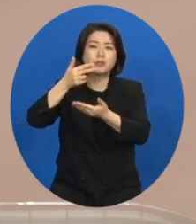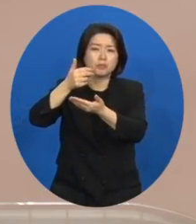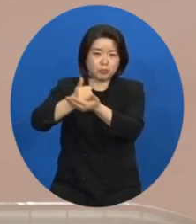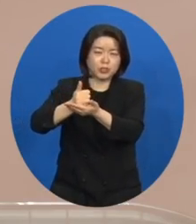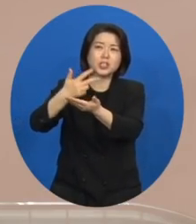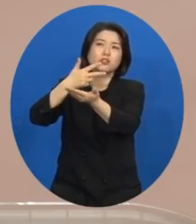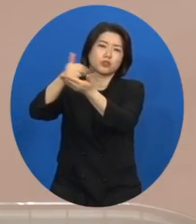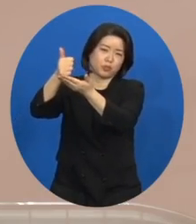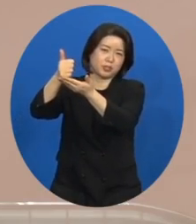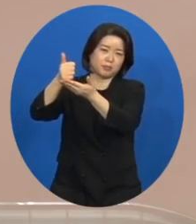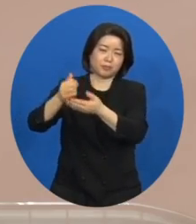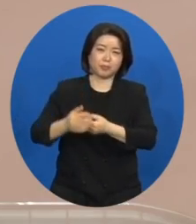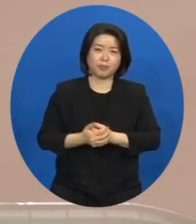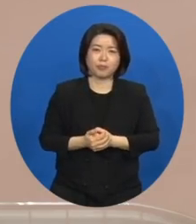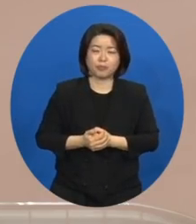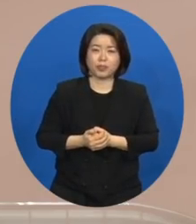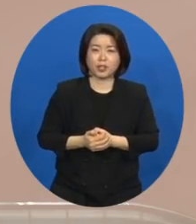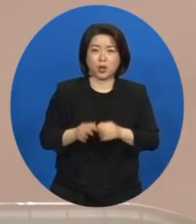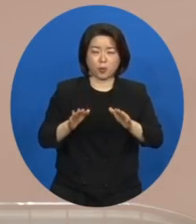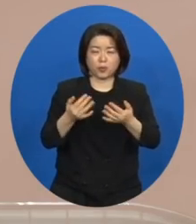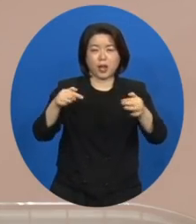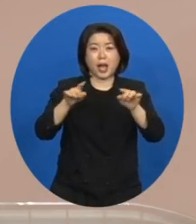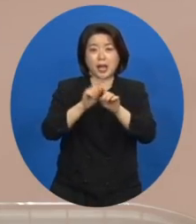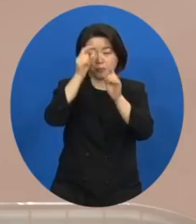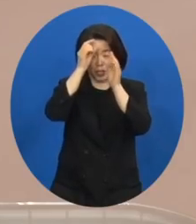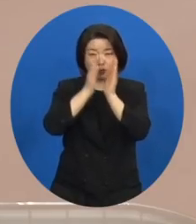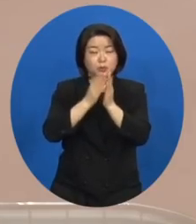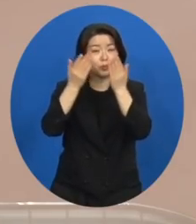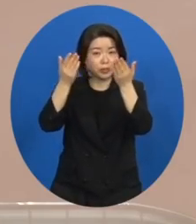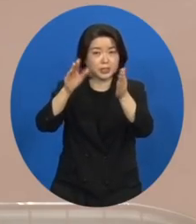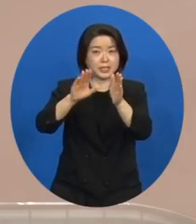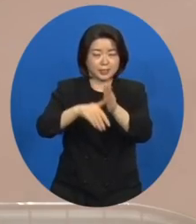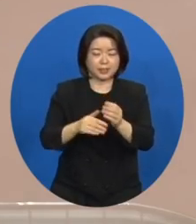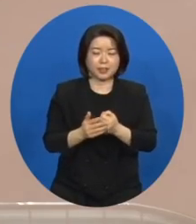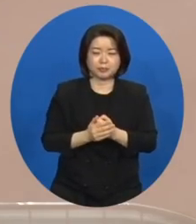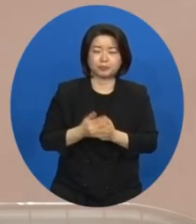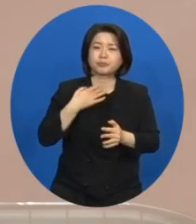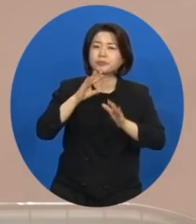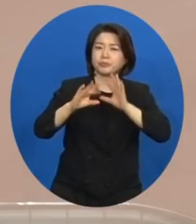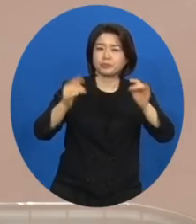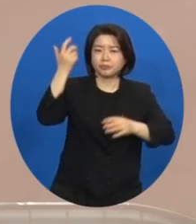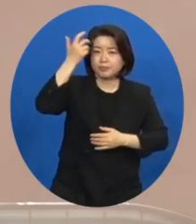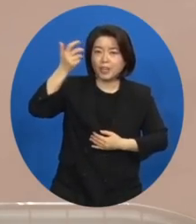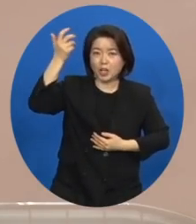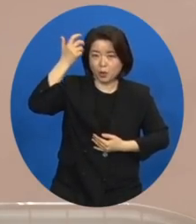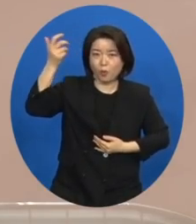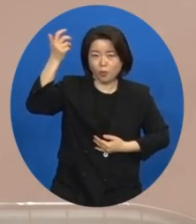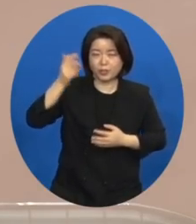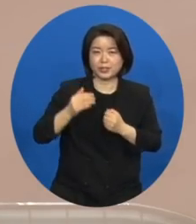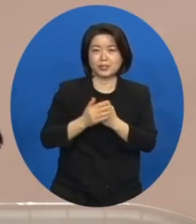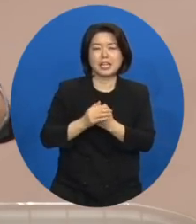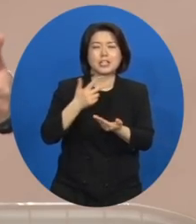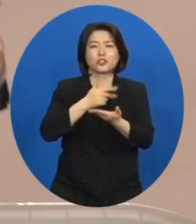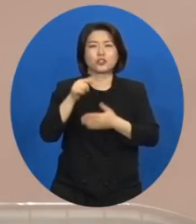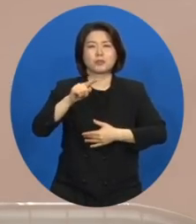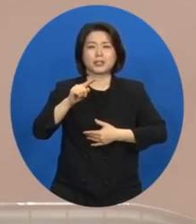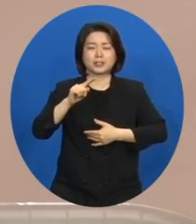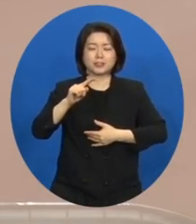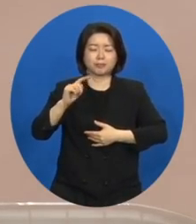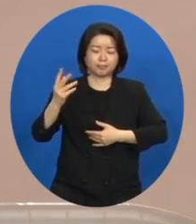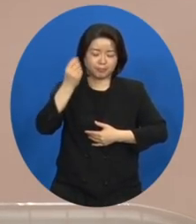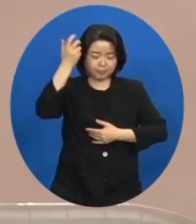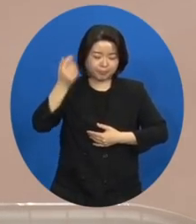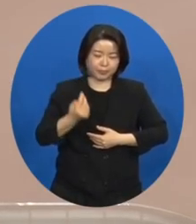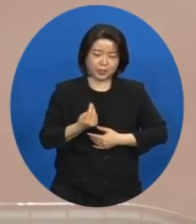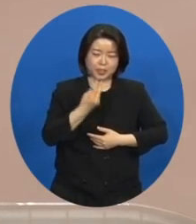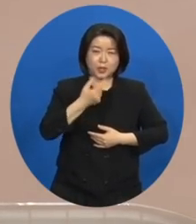주님이 있습니다 그 소리와 함께 2시간 기도할 때에 주님 우리 갈급한 영혼을 주님의 그 성령의 생수 록